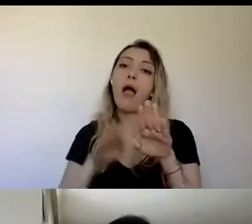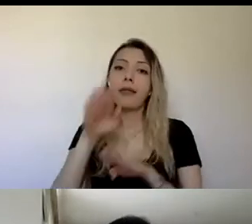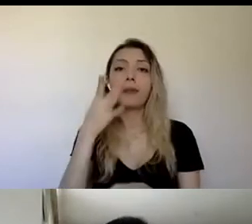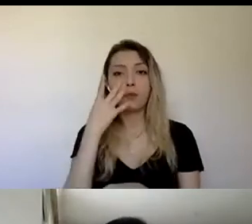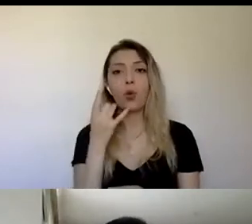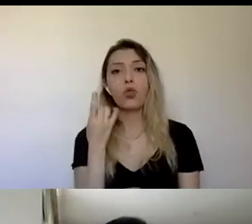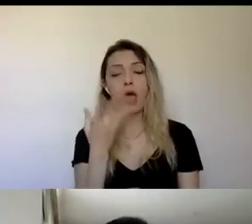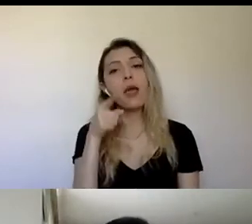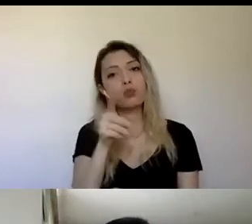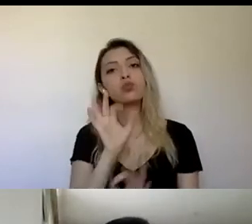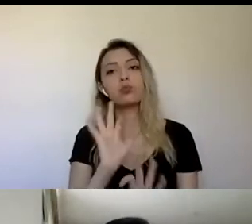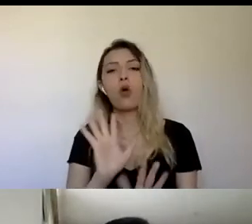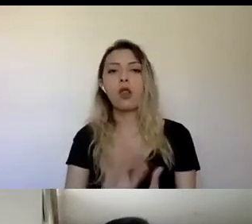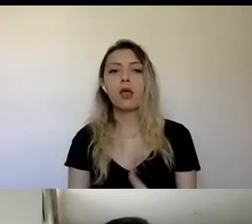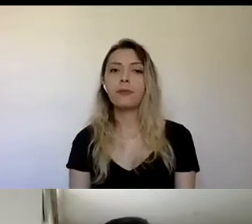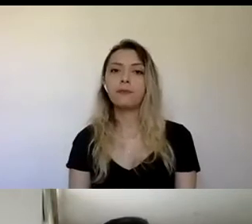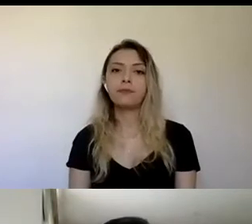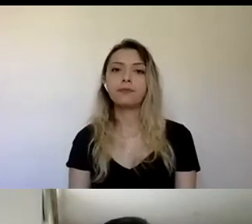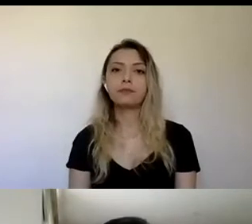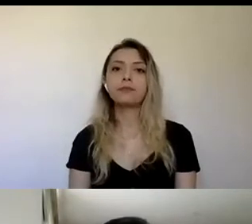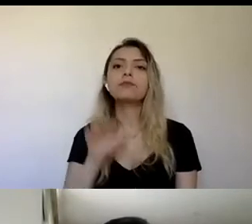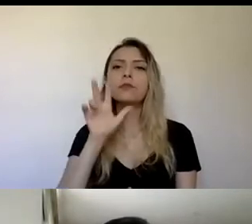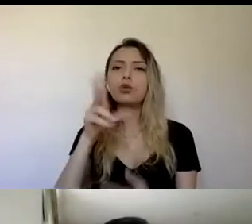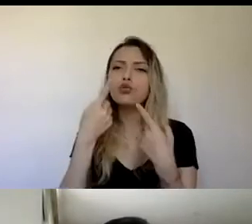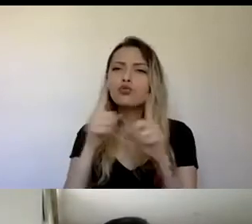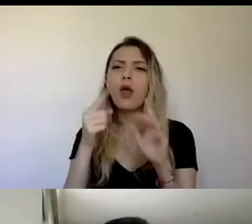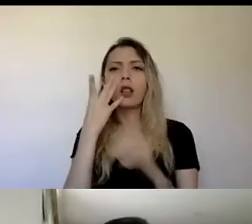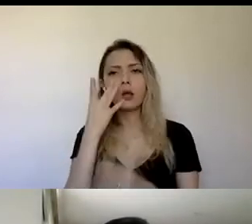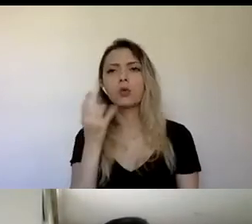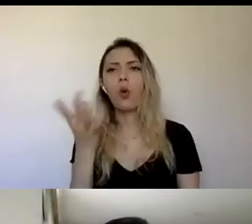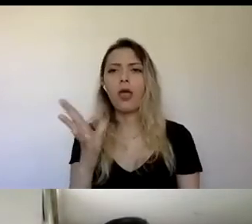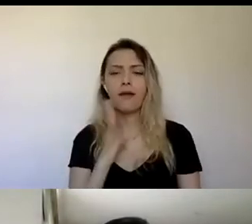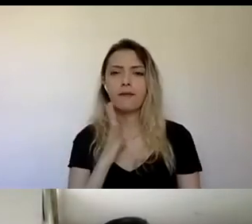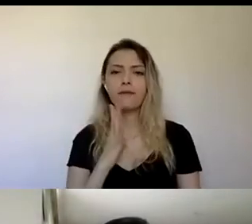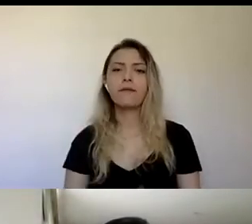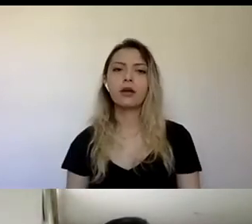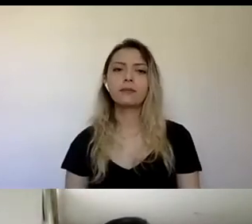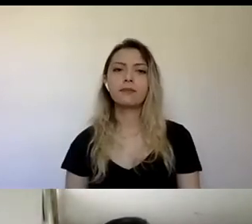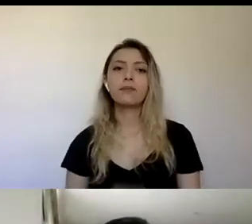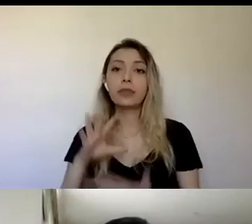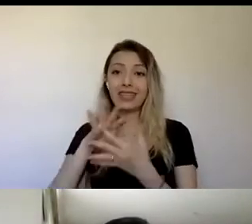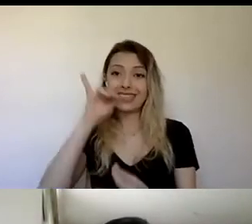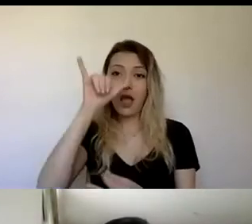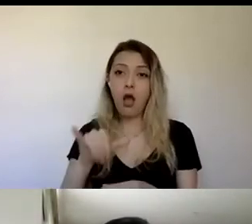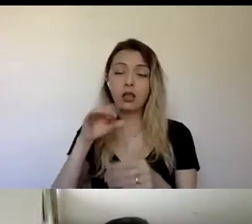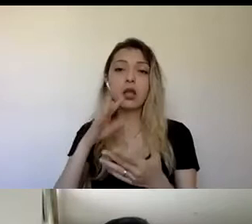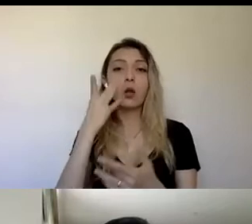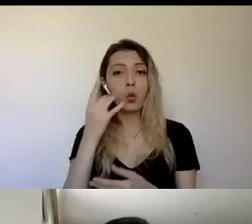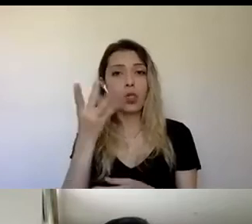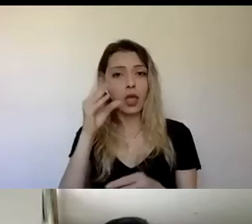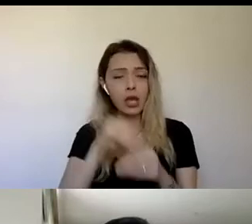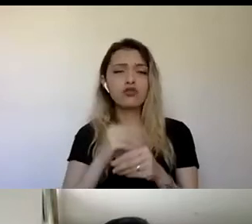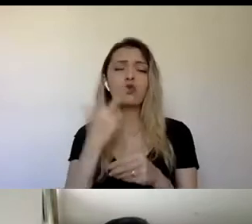Dediğim gibi üç çeşit göstergeden bahsediyor Ruz, insan hakları göstergelerinden